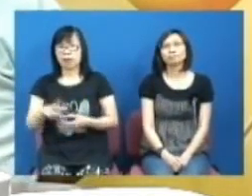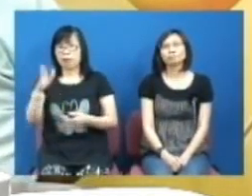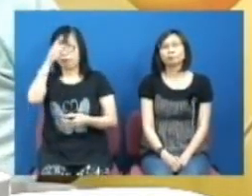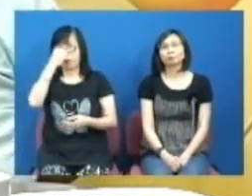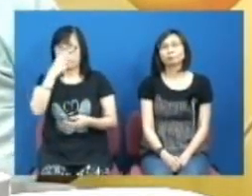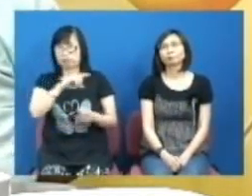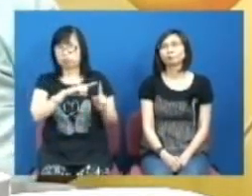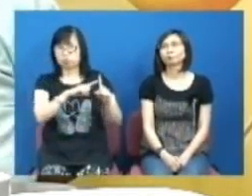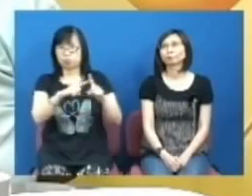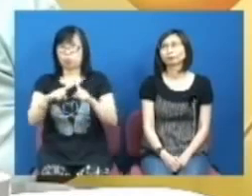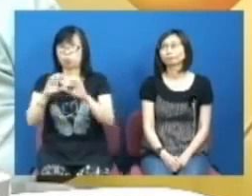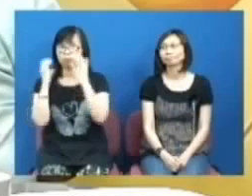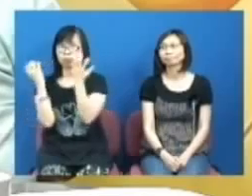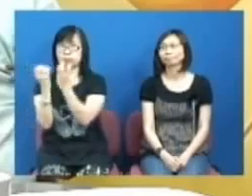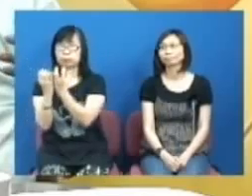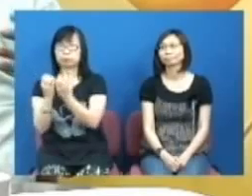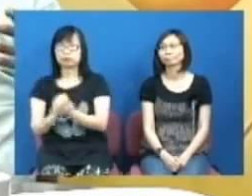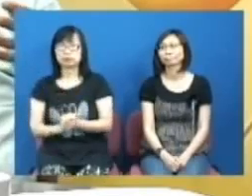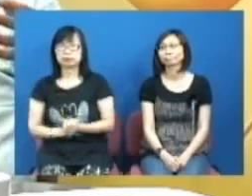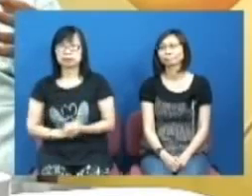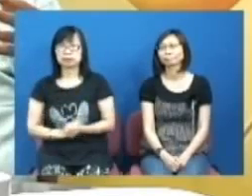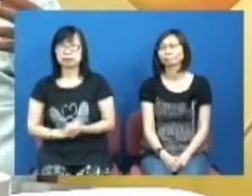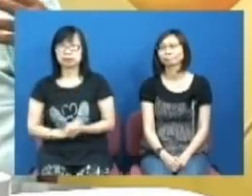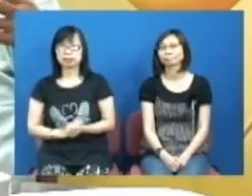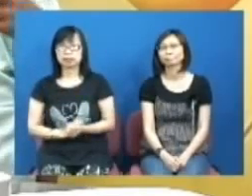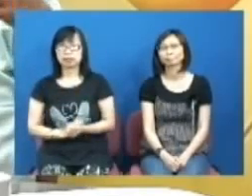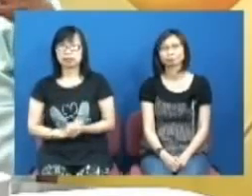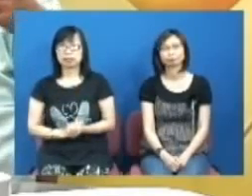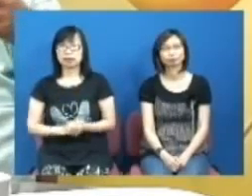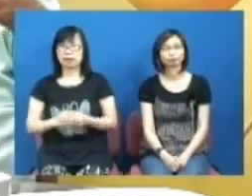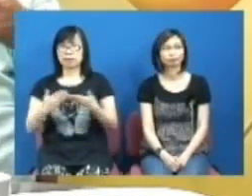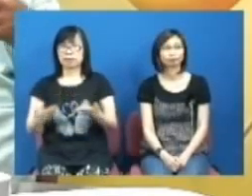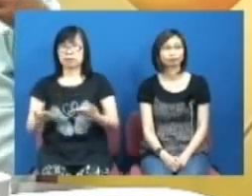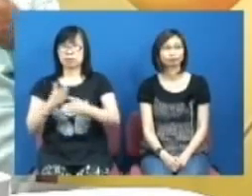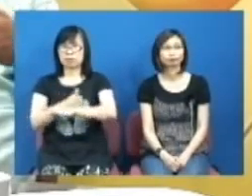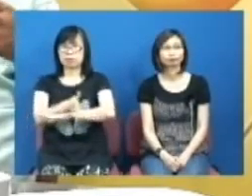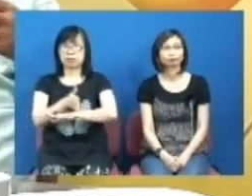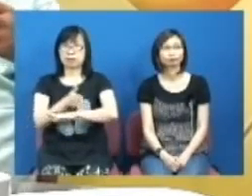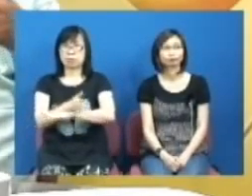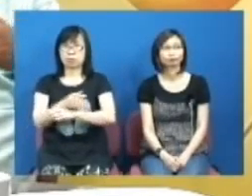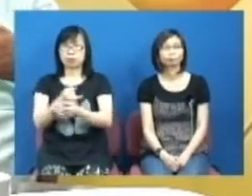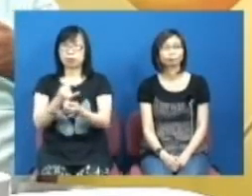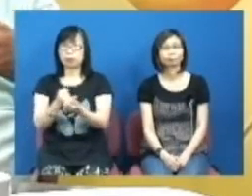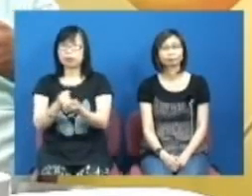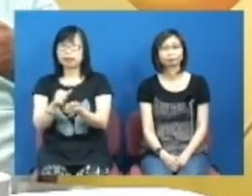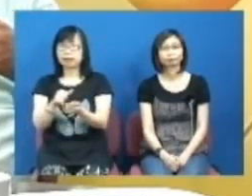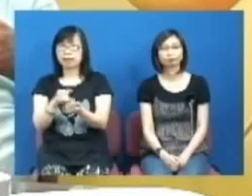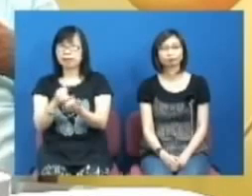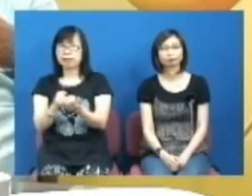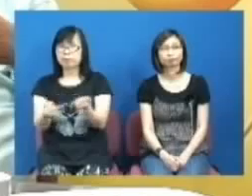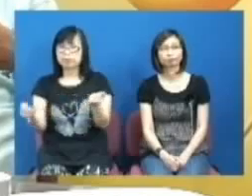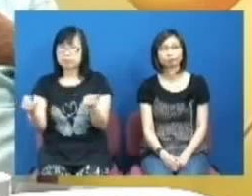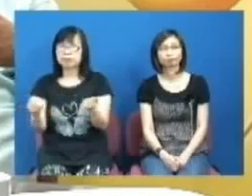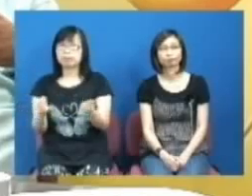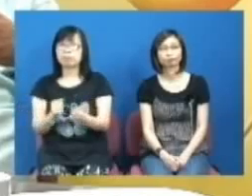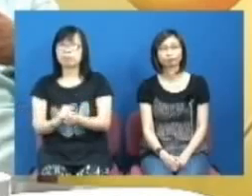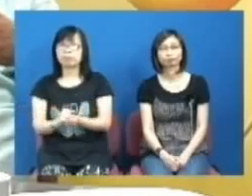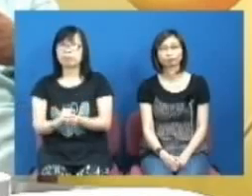黨佢喺呢個社會民生經濟嘅政策上面